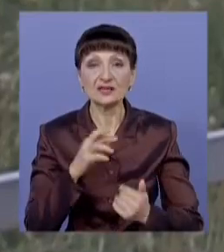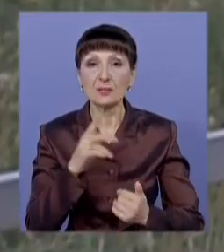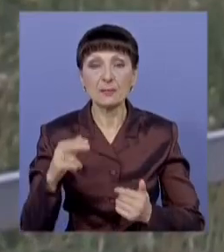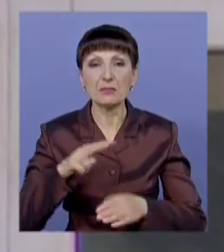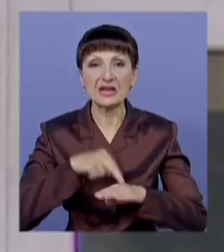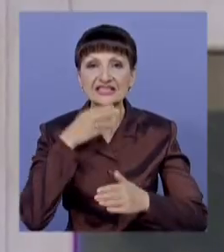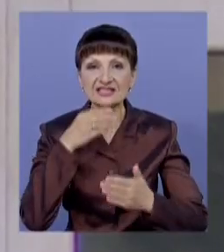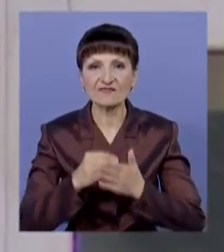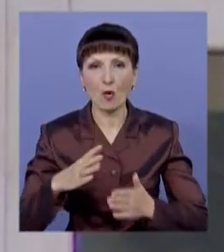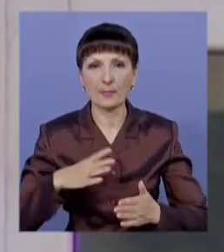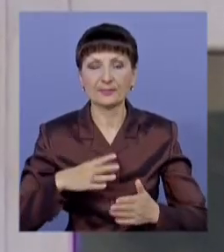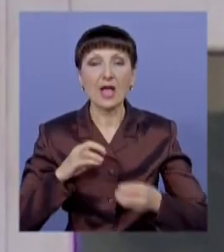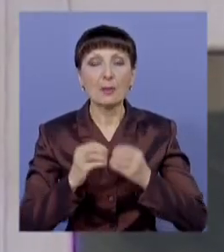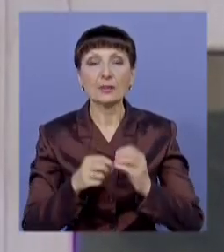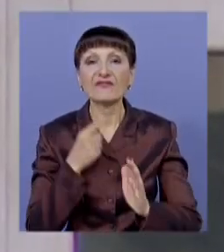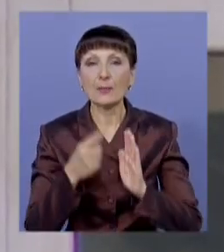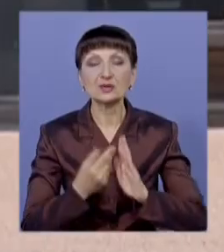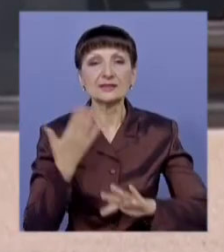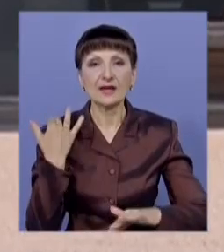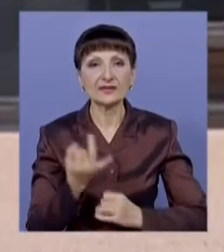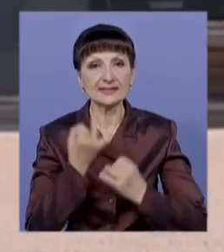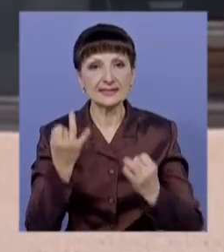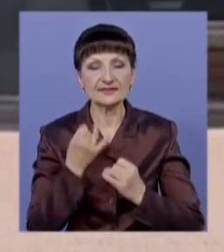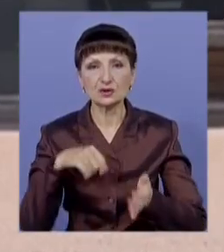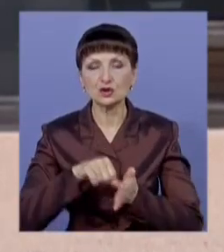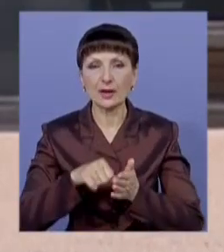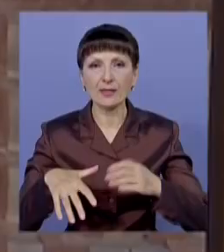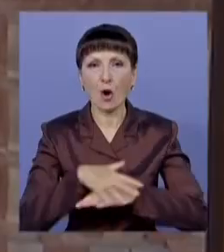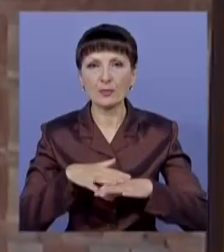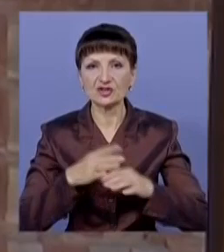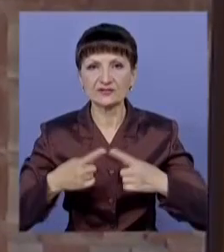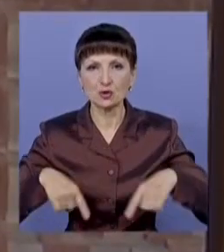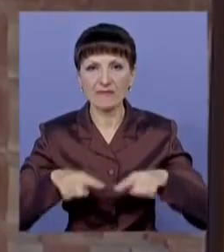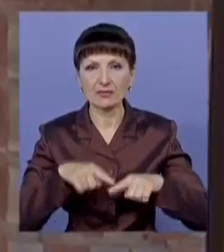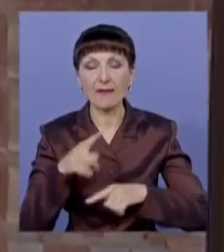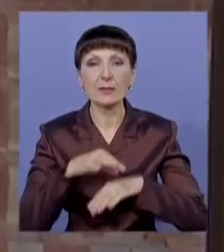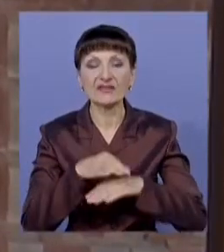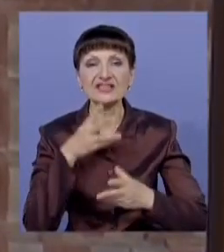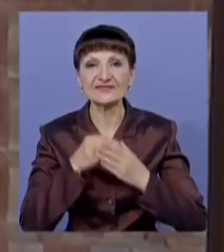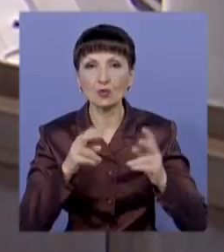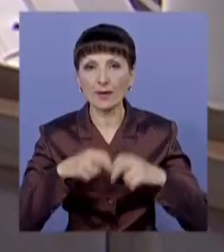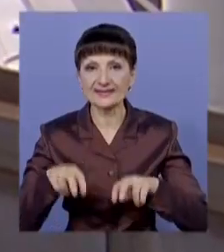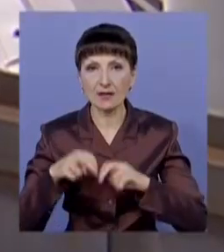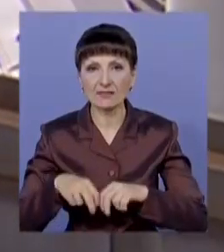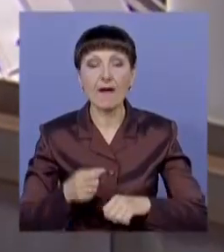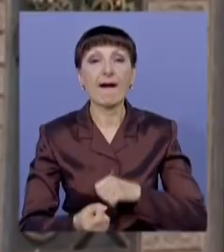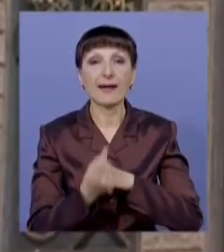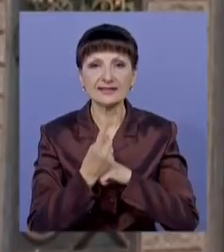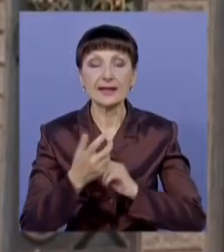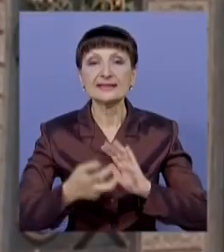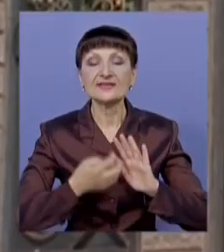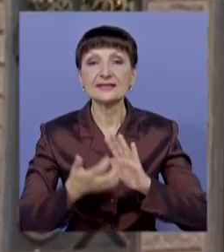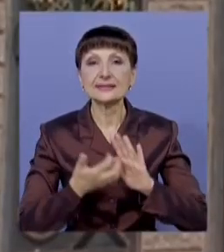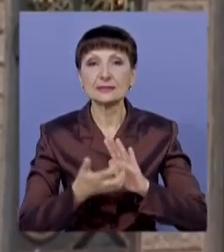месте разобраться. Проблемным вопросом недавно заинтересовались члены общественного совета. Они провели собственное расследование. Оказалось, что